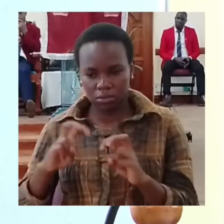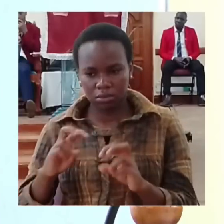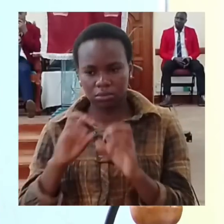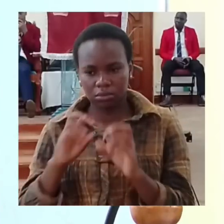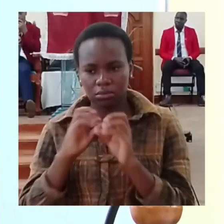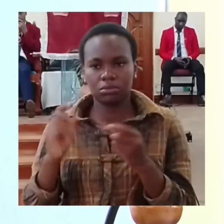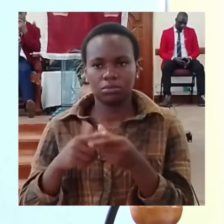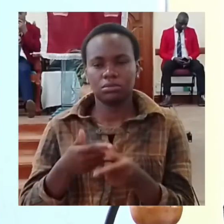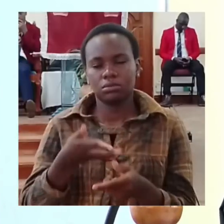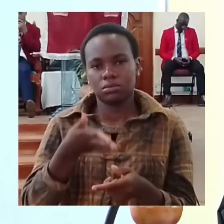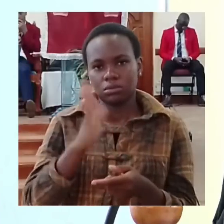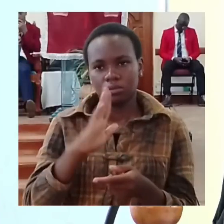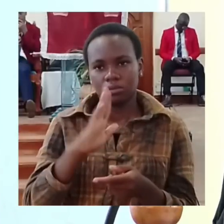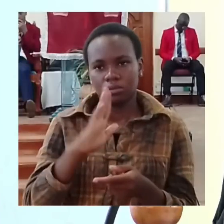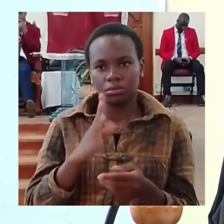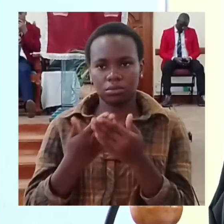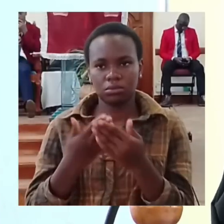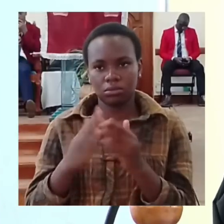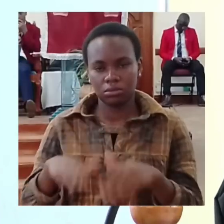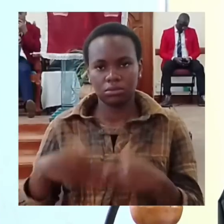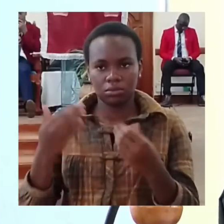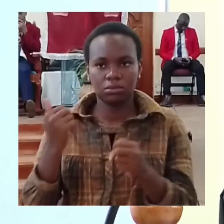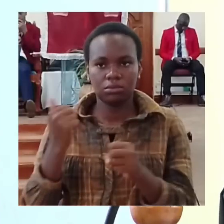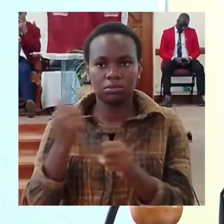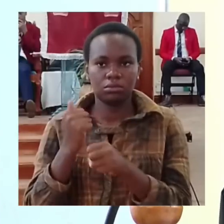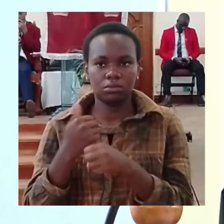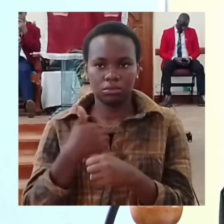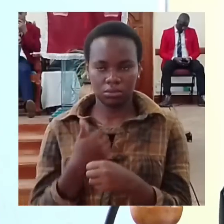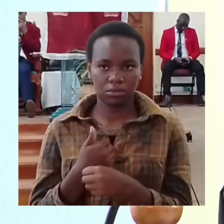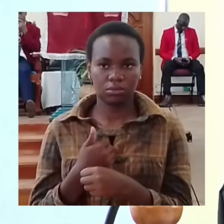Ngai thengiũ, we nĩ ũhotete gwĩka atĩa? Gwetha.